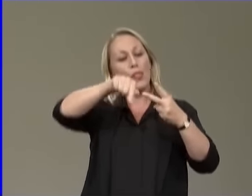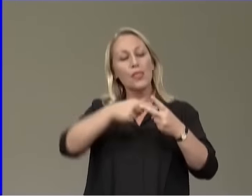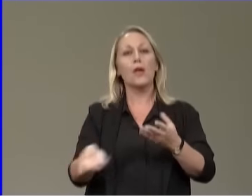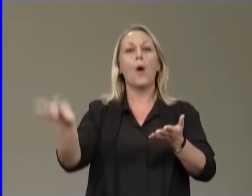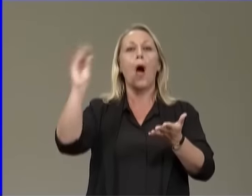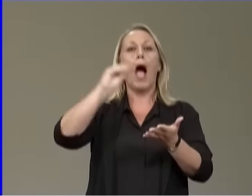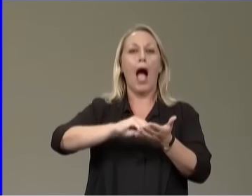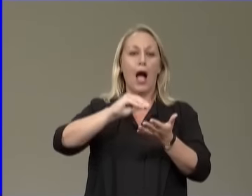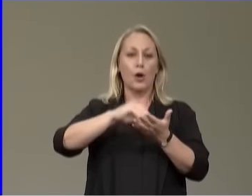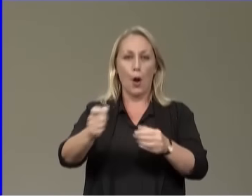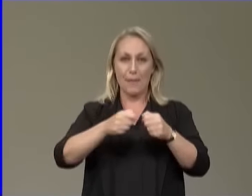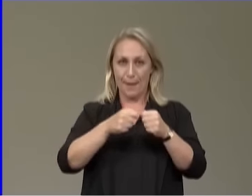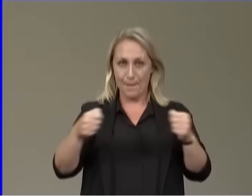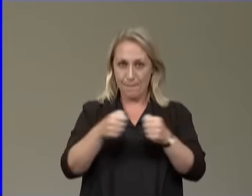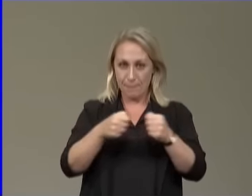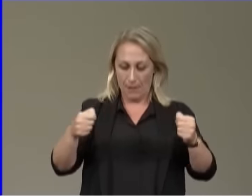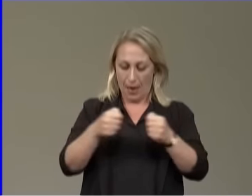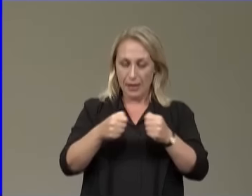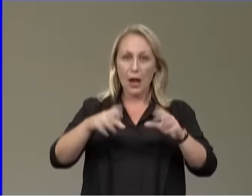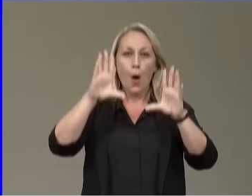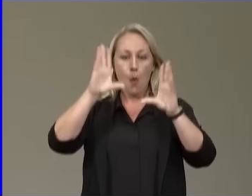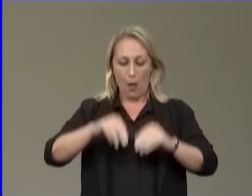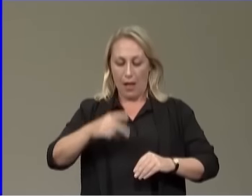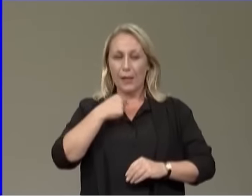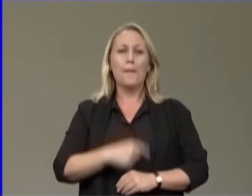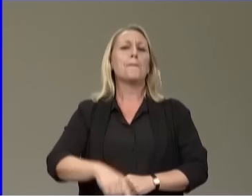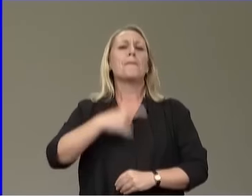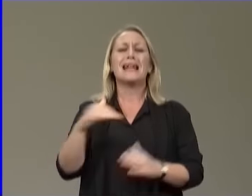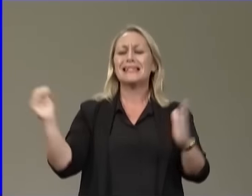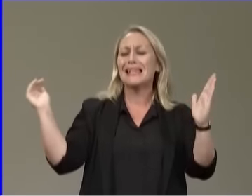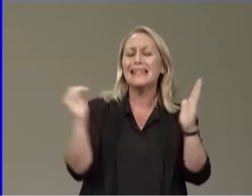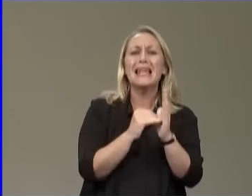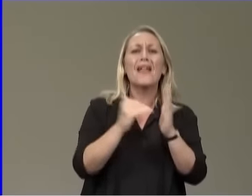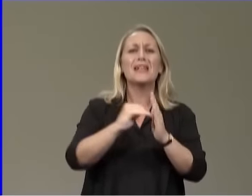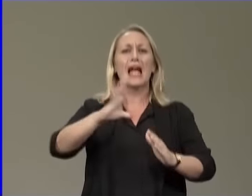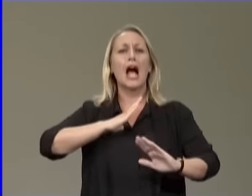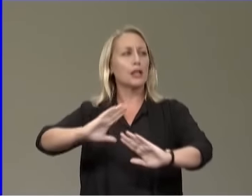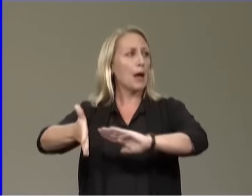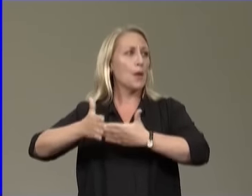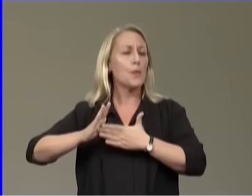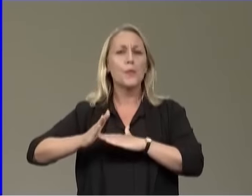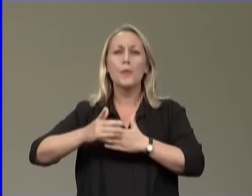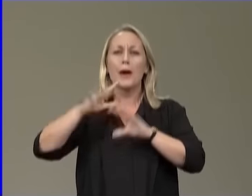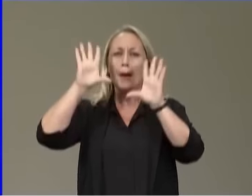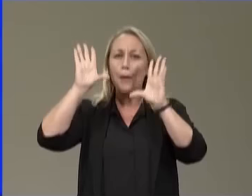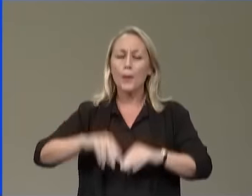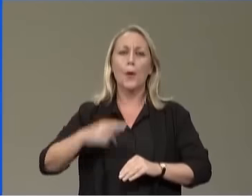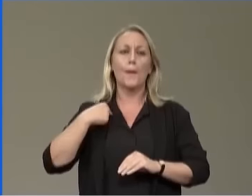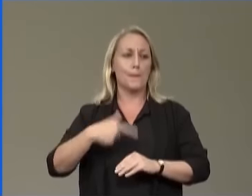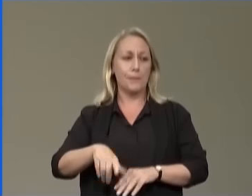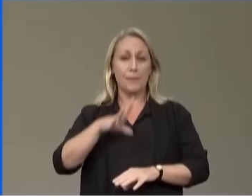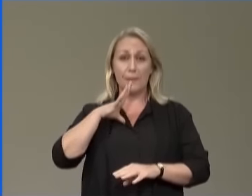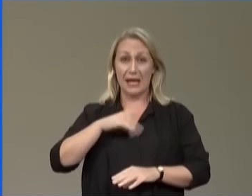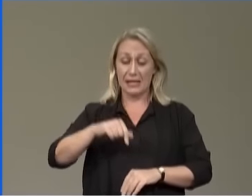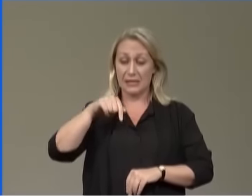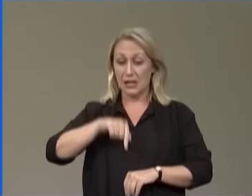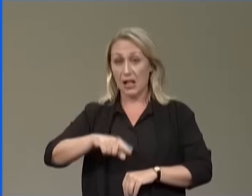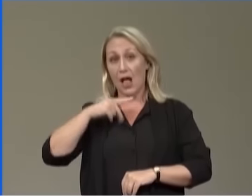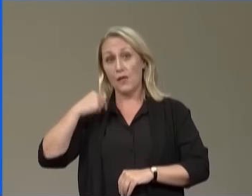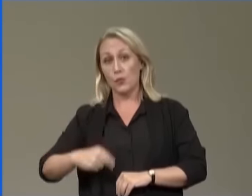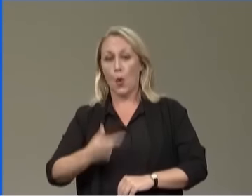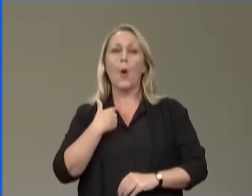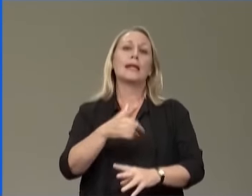αφορούν δεκάδες χιλιάδες εργαζόμενους της πρώτης γραμμής στην υγεία και την ασφάλεια. Στο εξής